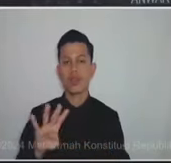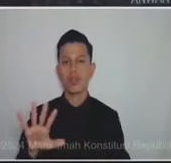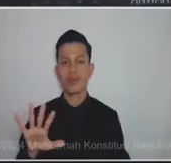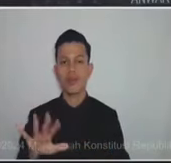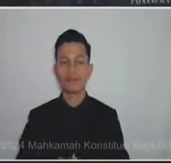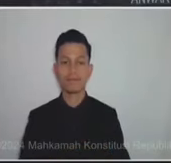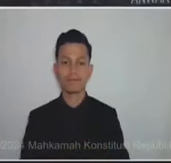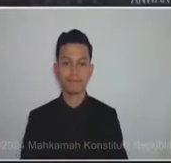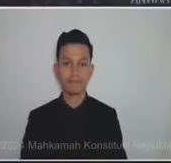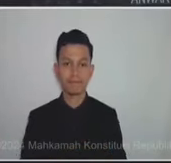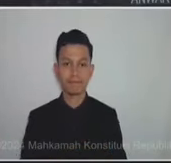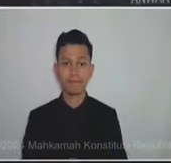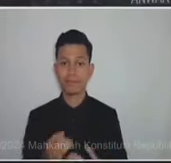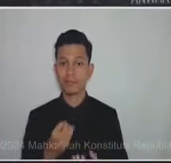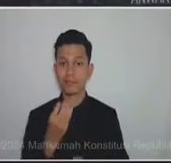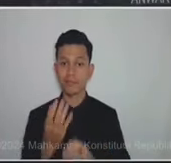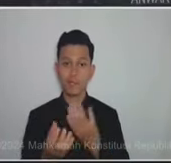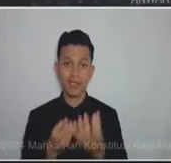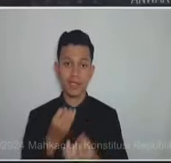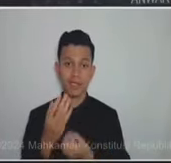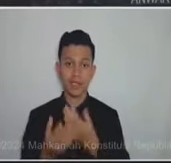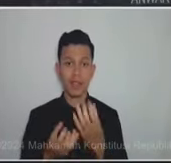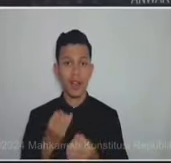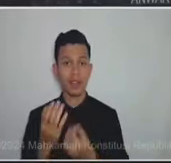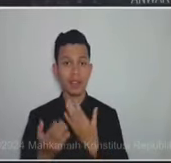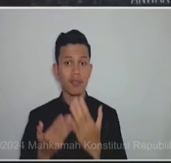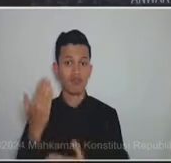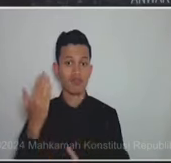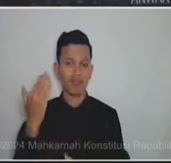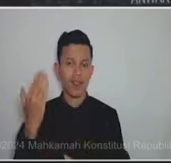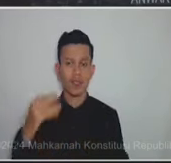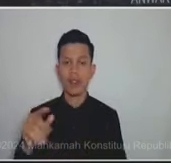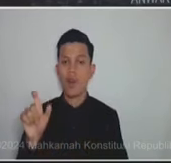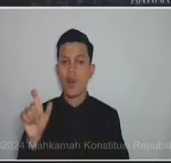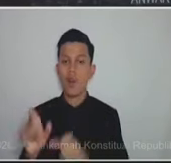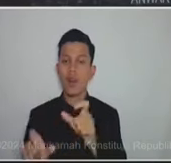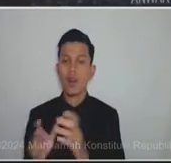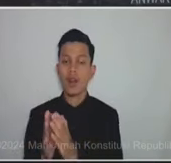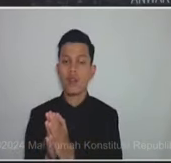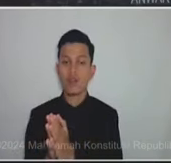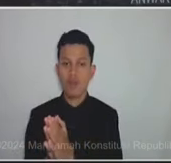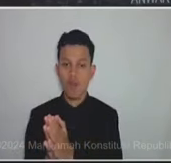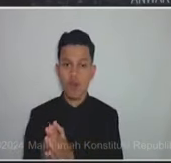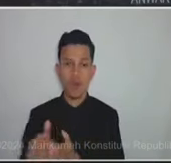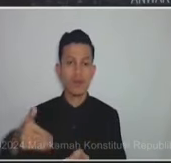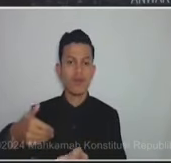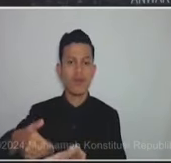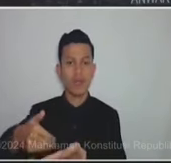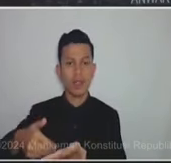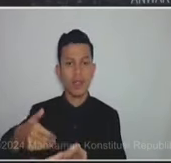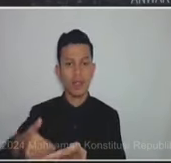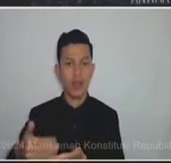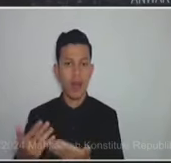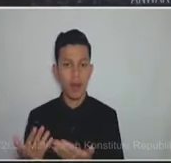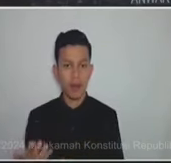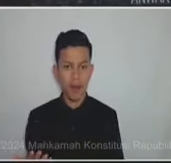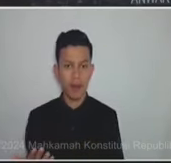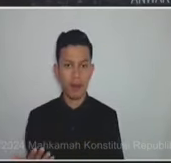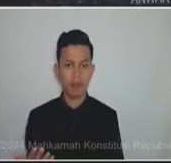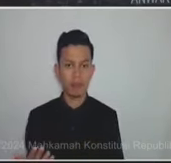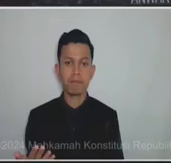1945 berdasarkan uraian dalil-dalil tersebut di atas para pemohon pada pokoknya memohon